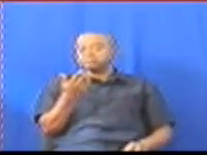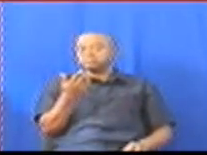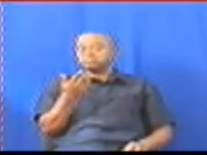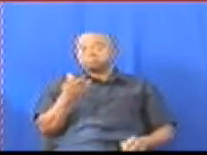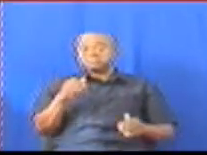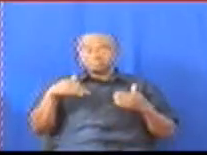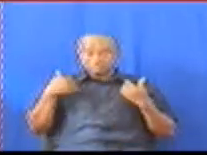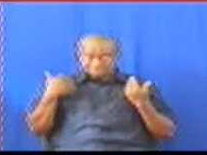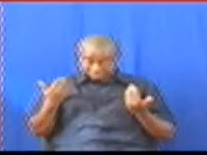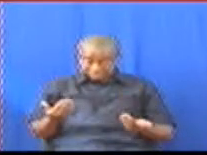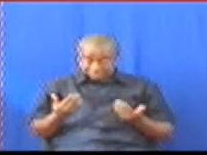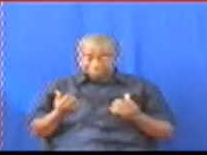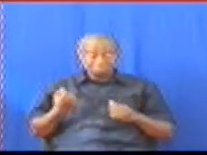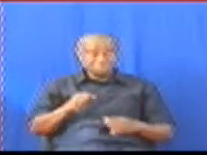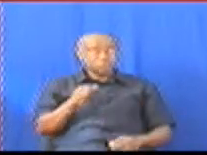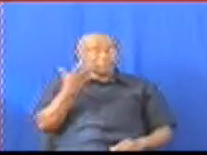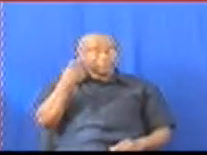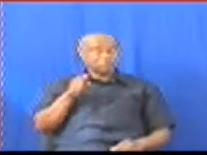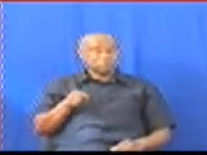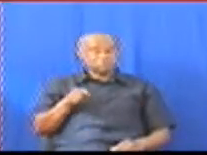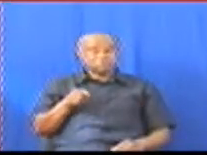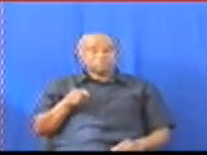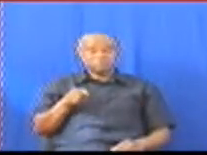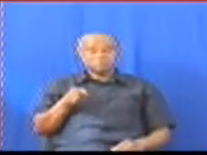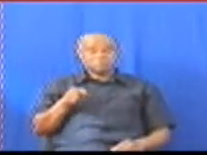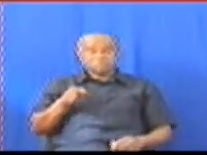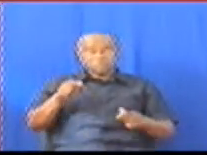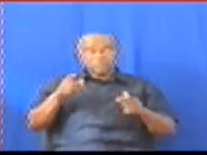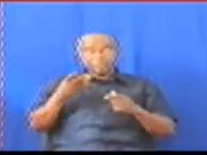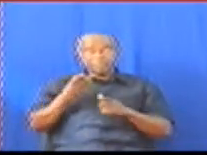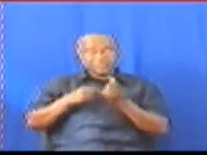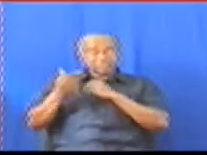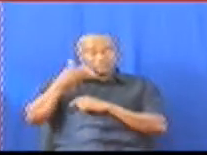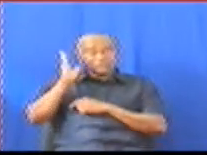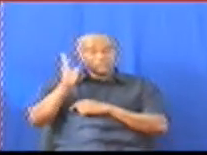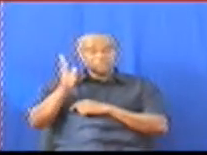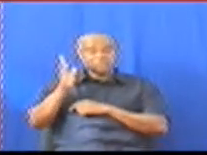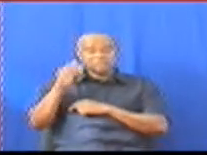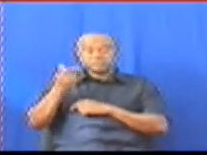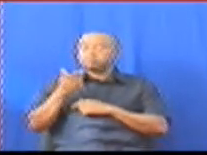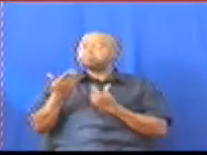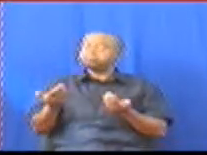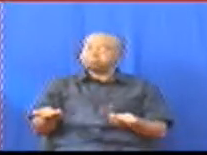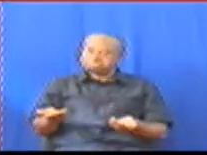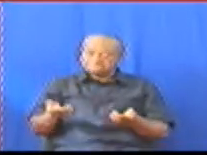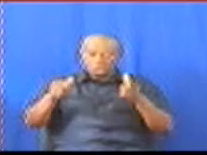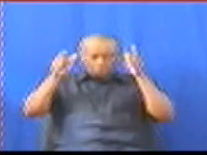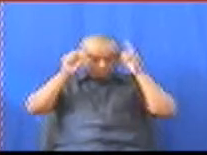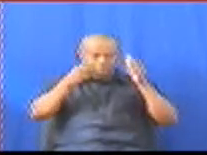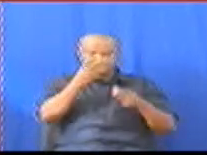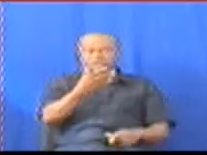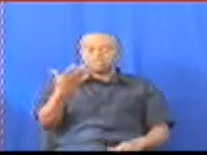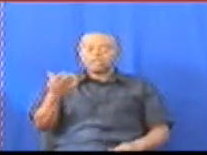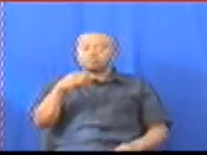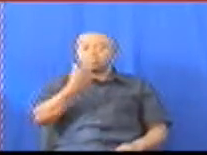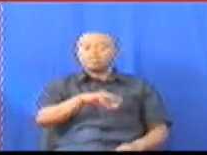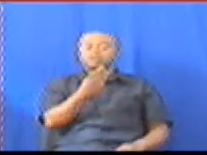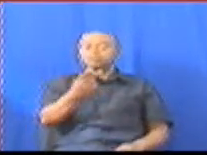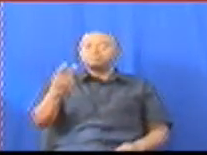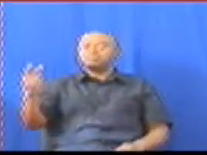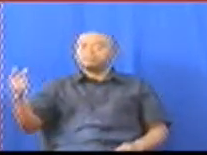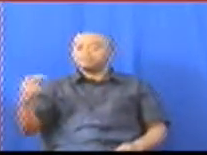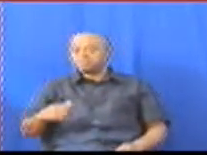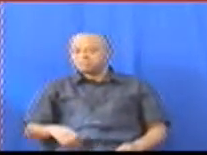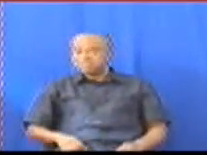spika, 5,000,000 kwa ng'ombe ya hela ya serikali ni ng'ombe 25 kwa 200,000. Kwa hiyo kifungu chenyewe